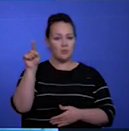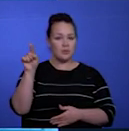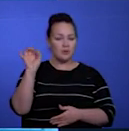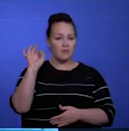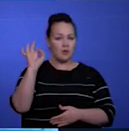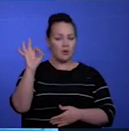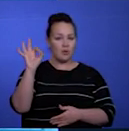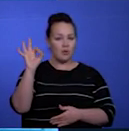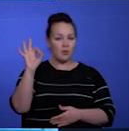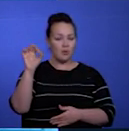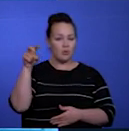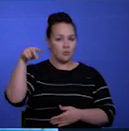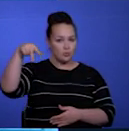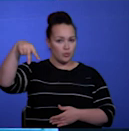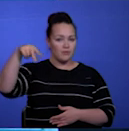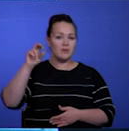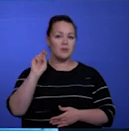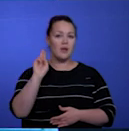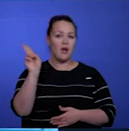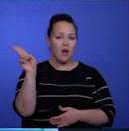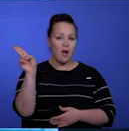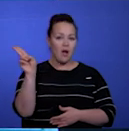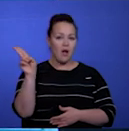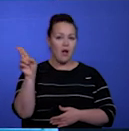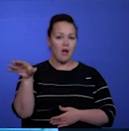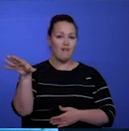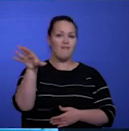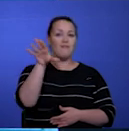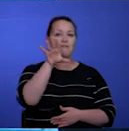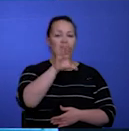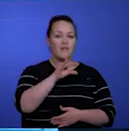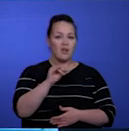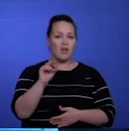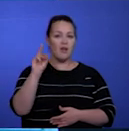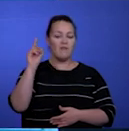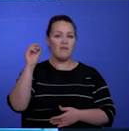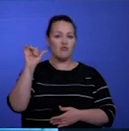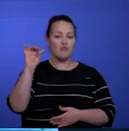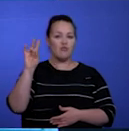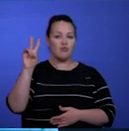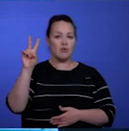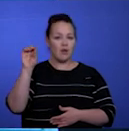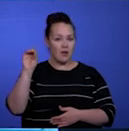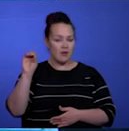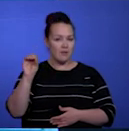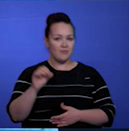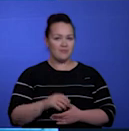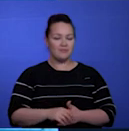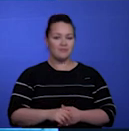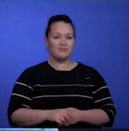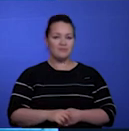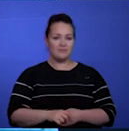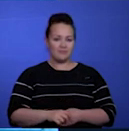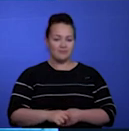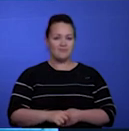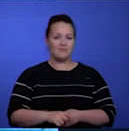суффикс к вся же в дневнике ей в журнале отлично надеюсь что сегодняшний урок